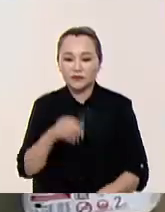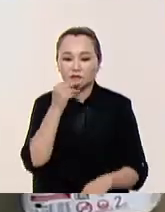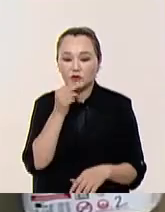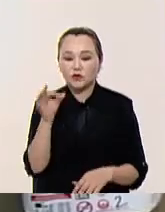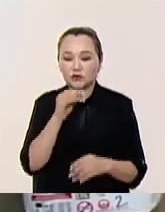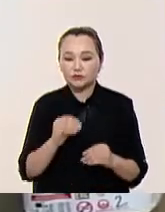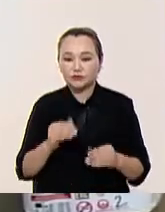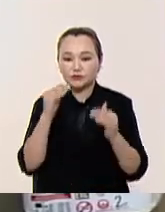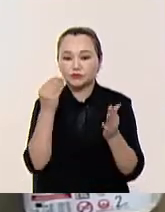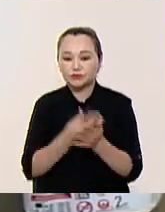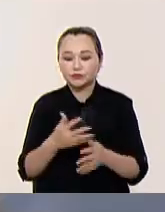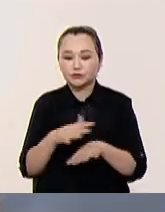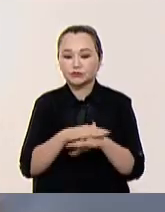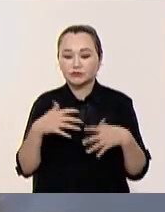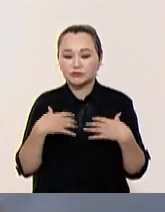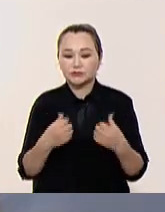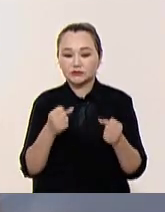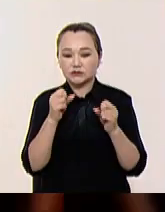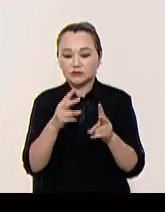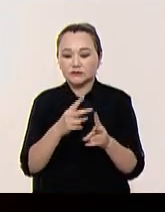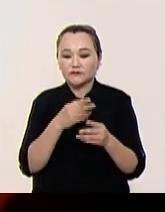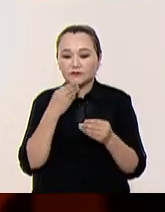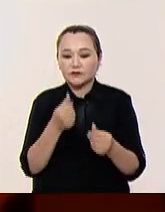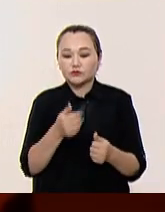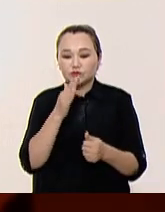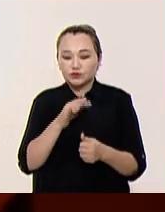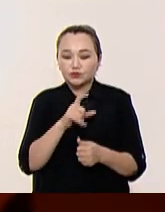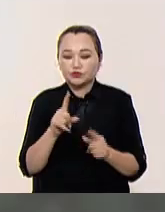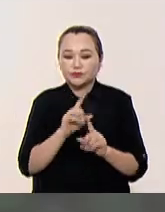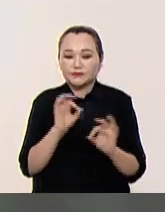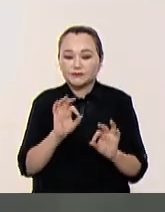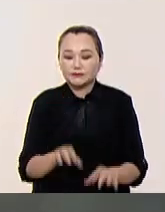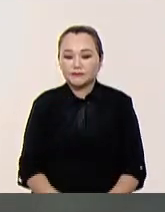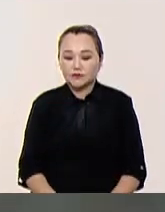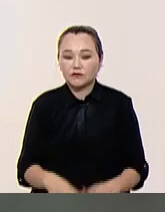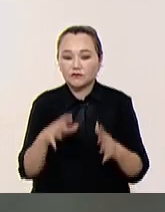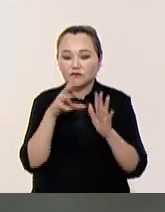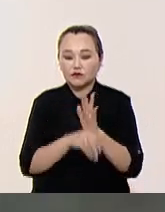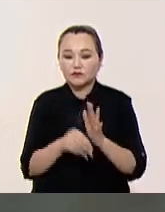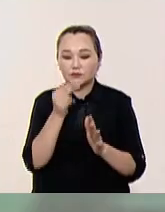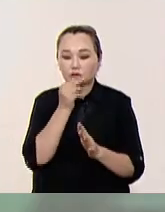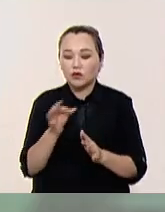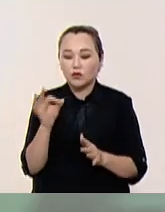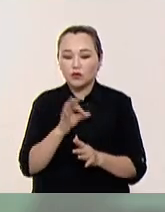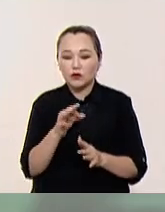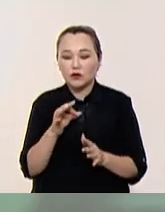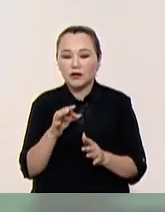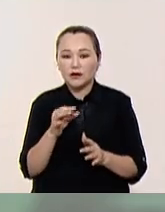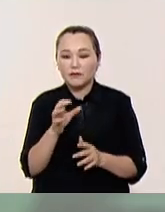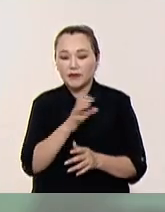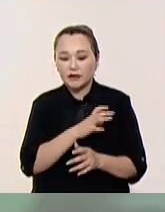Азық-түлік қымбатшылығы халықтың денсаулығына қалай әсер етеді? Мамандар не дейді? Құрамындағы тағамдық заттектерге